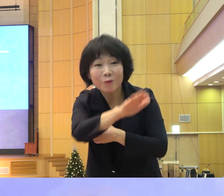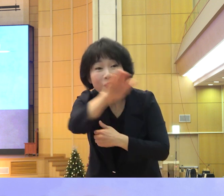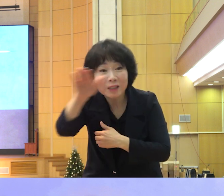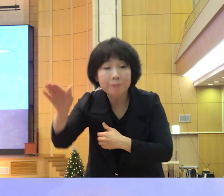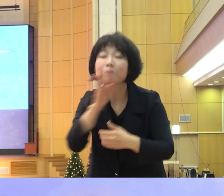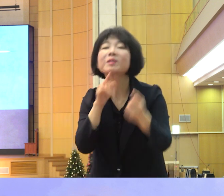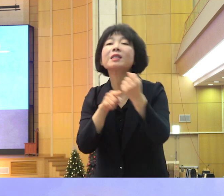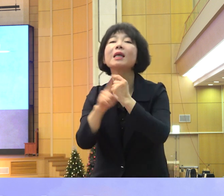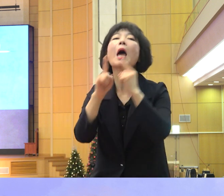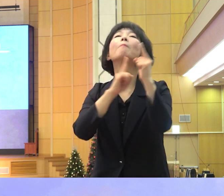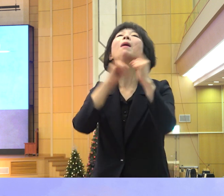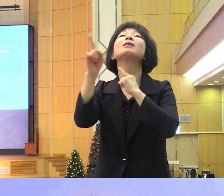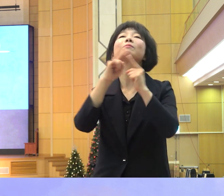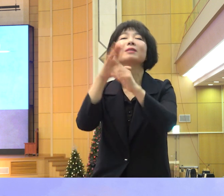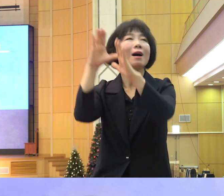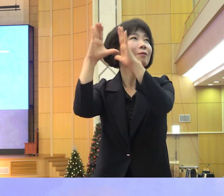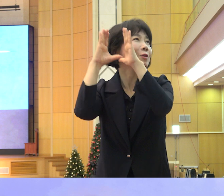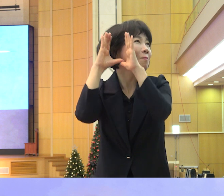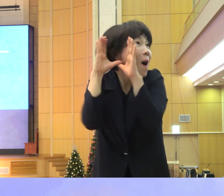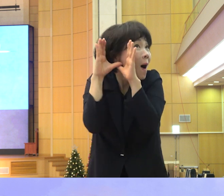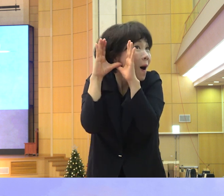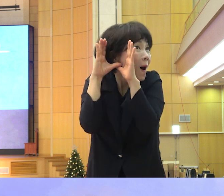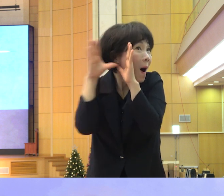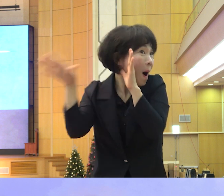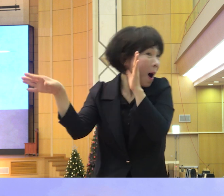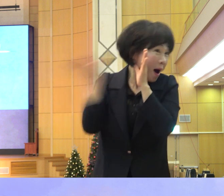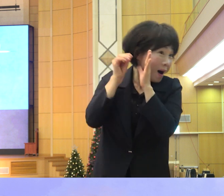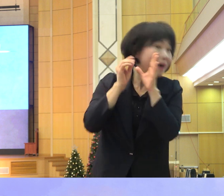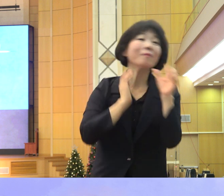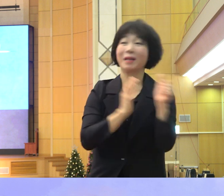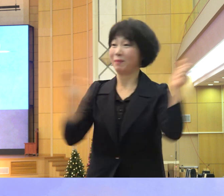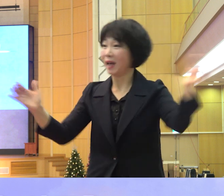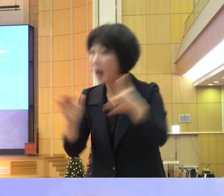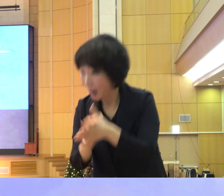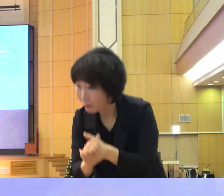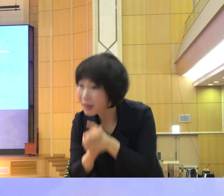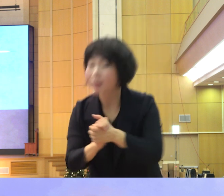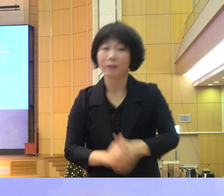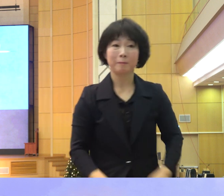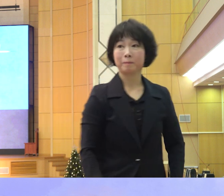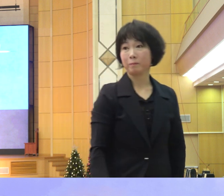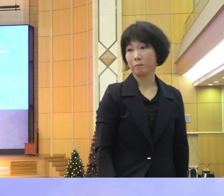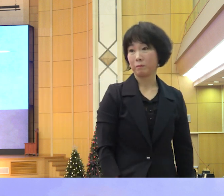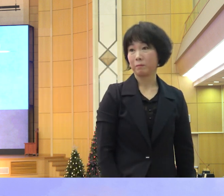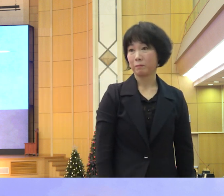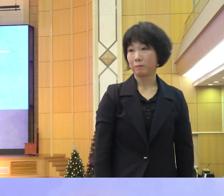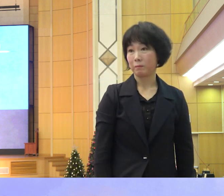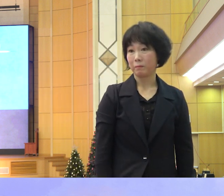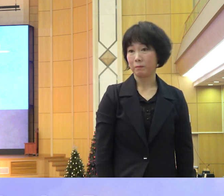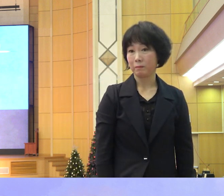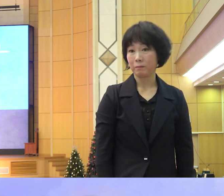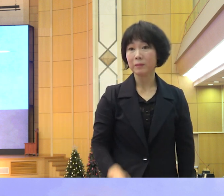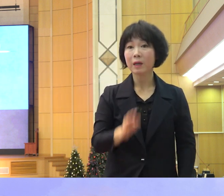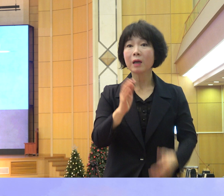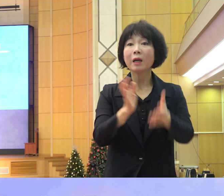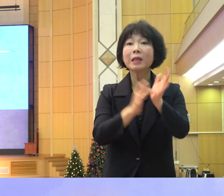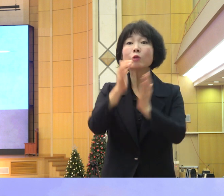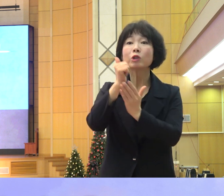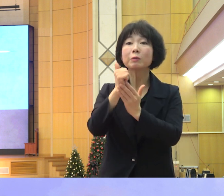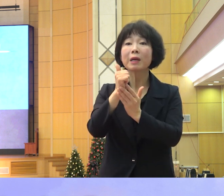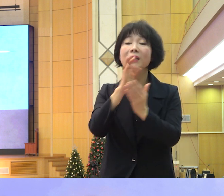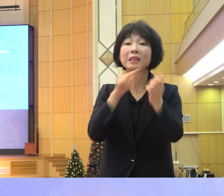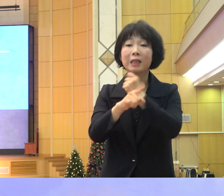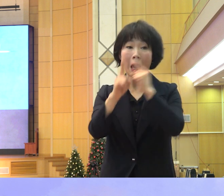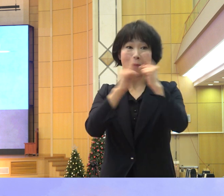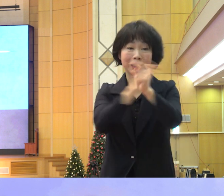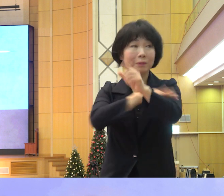진리의 말씀에 귀를 열자. 여러분, 될 수 있으면요, 사람은요 참 이 듣는